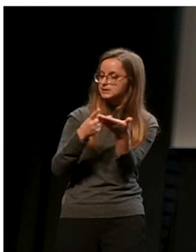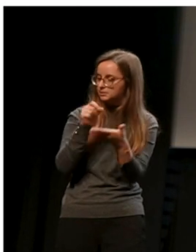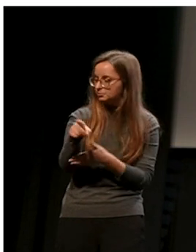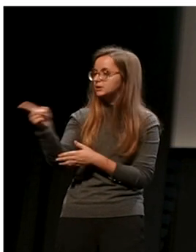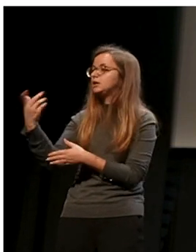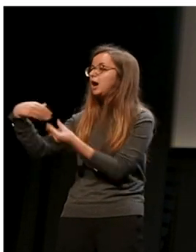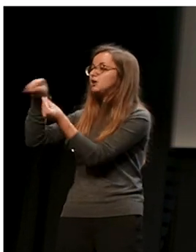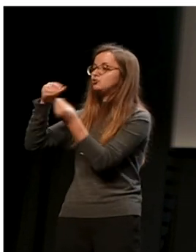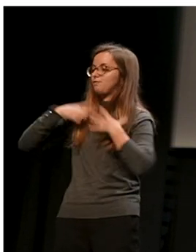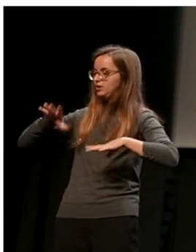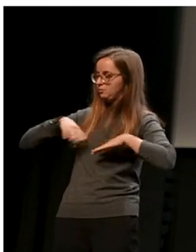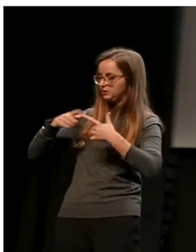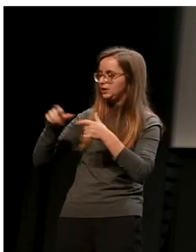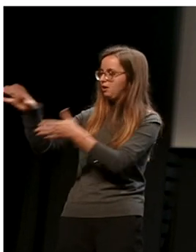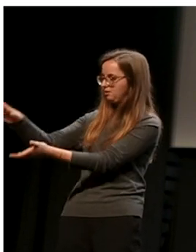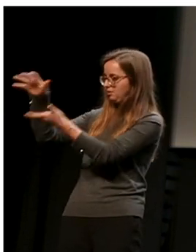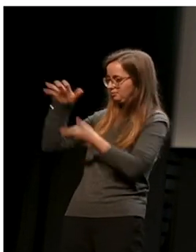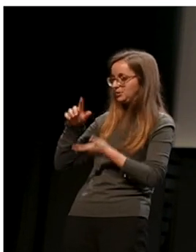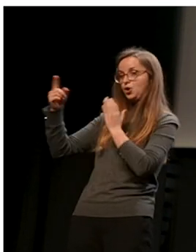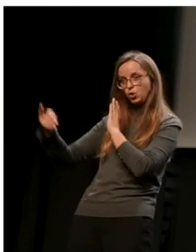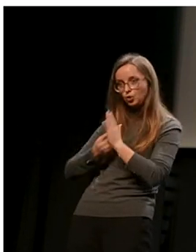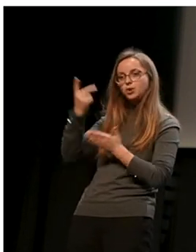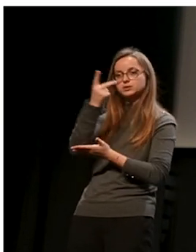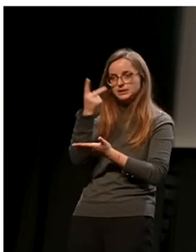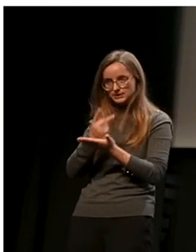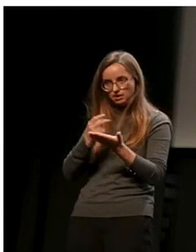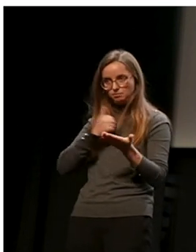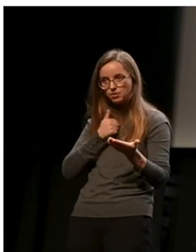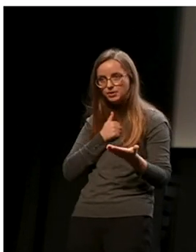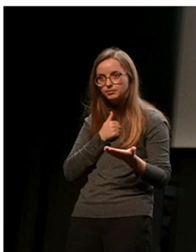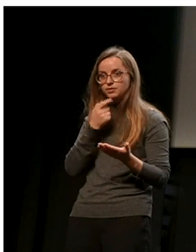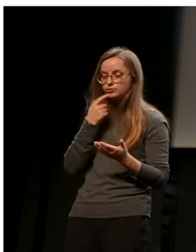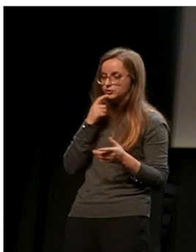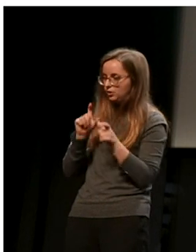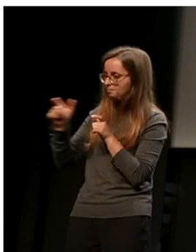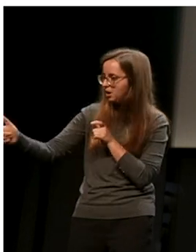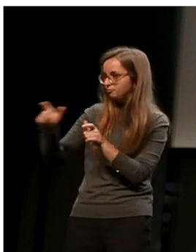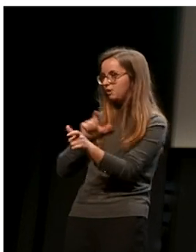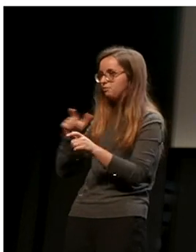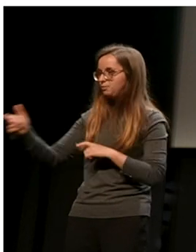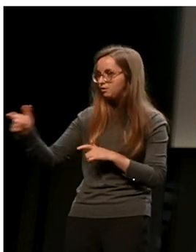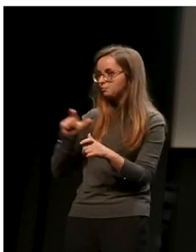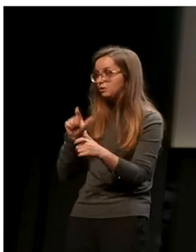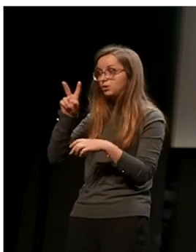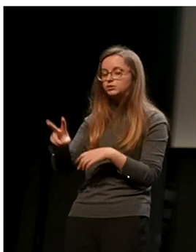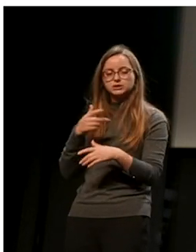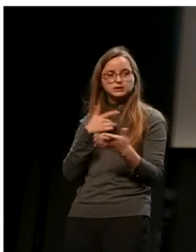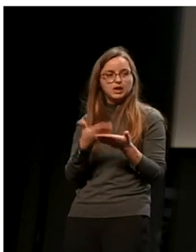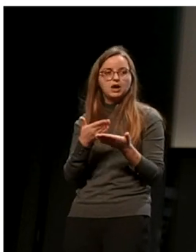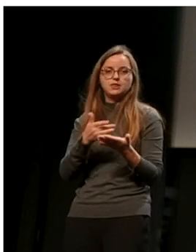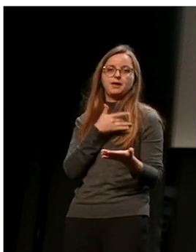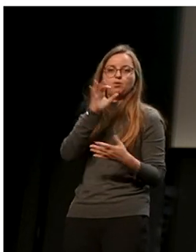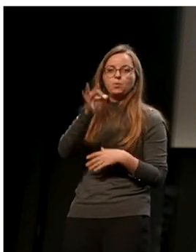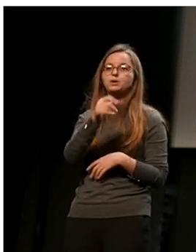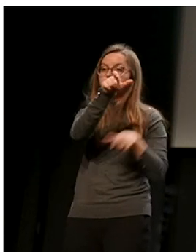elle a redessiné à la main pour faire l'objet final. D'accord. Donc, elle a vraiment utilisé, et de plus en plus, les illustrateurs l'utilisent comme ça. C'est vraiment en amont. Ça permet de, je crois que c'est ce que disait